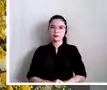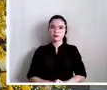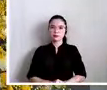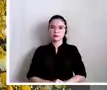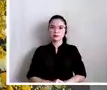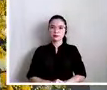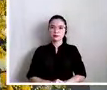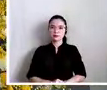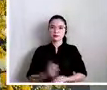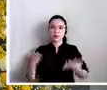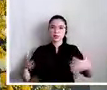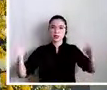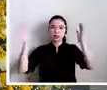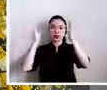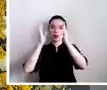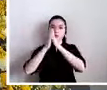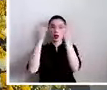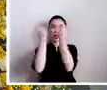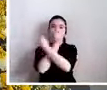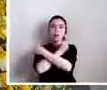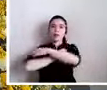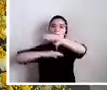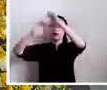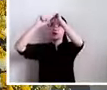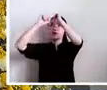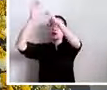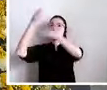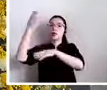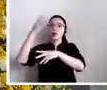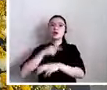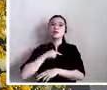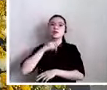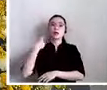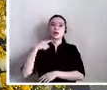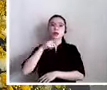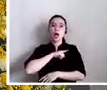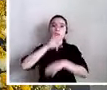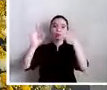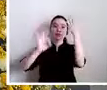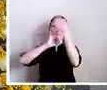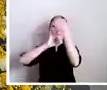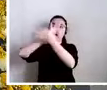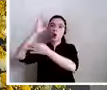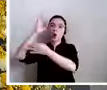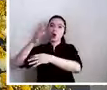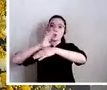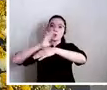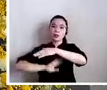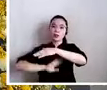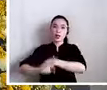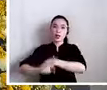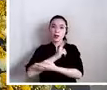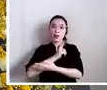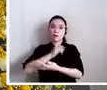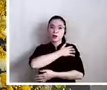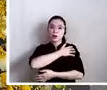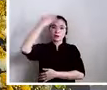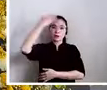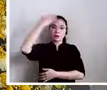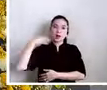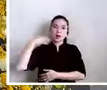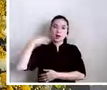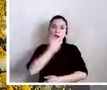Loving Father, you have nourished us at the banquet in honor of the child born of the Virgin. We pray that we may